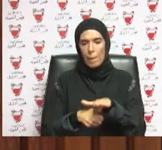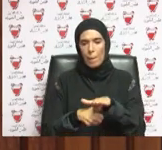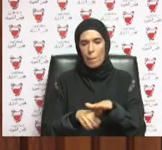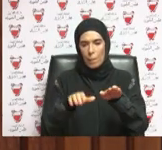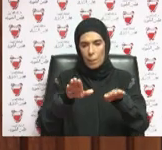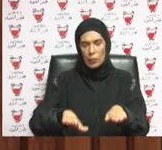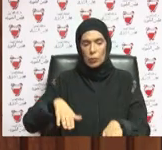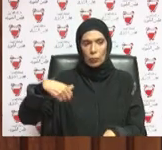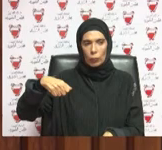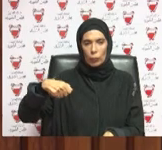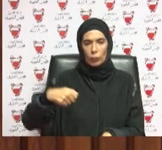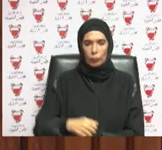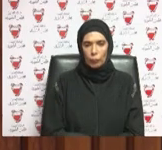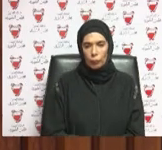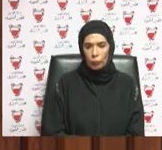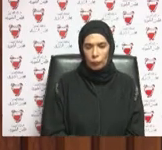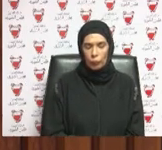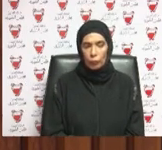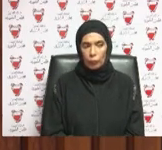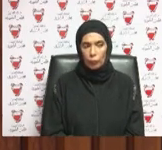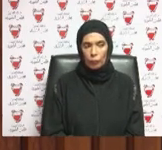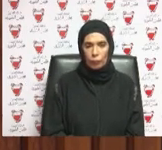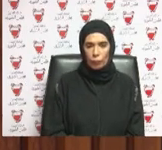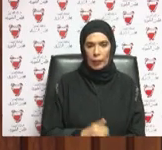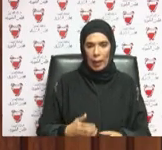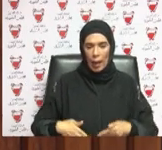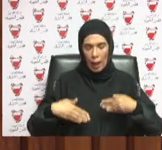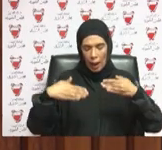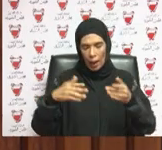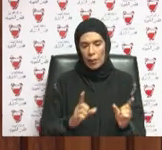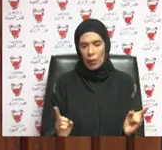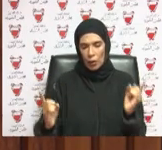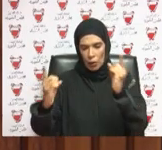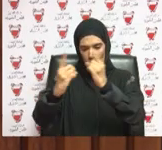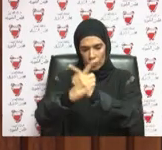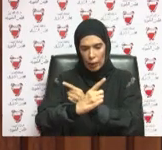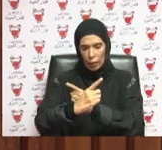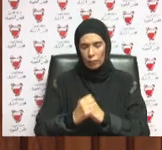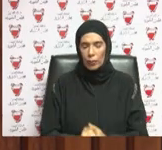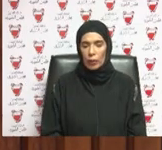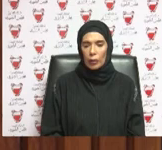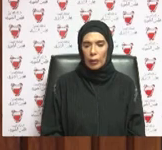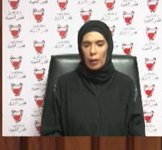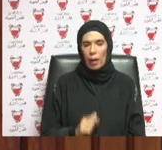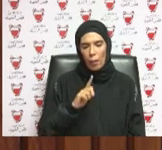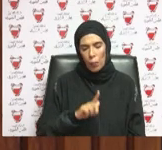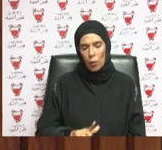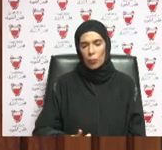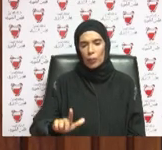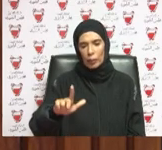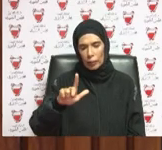الوزراء، فسموه خير خلف لخير سلف، آملين